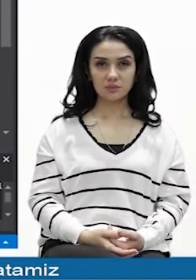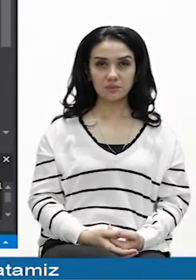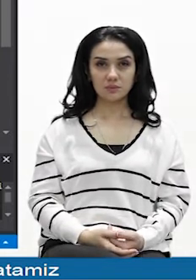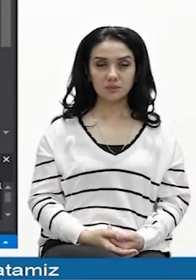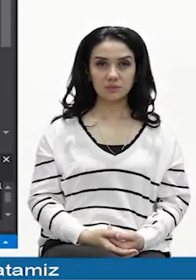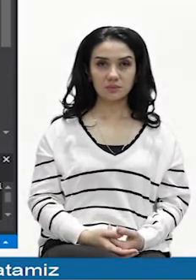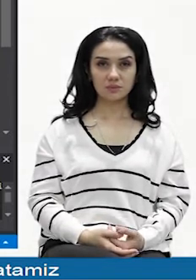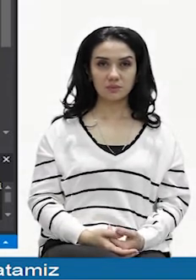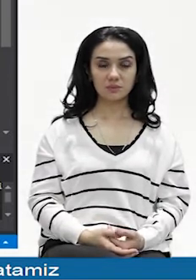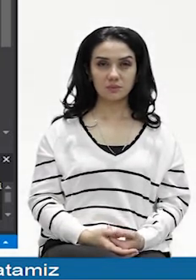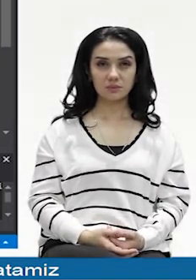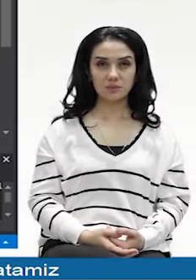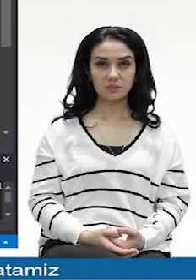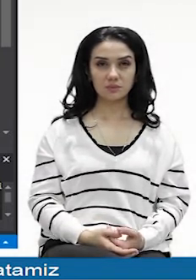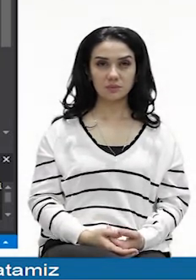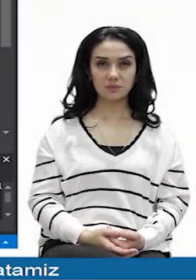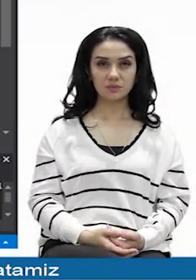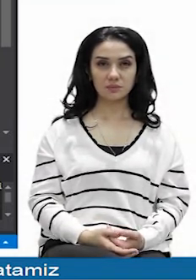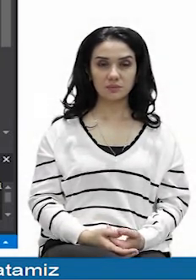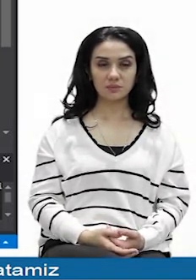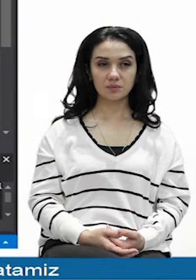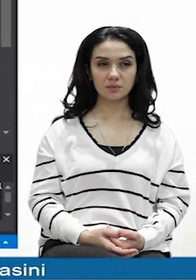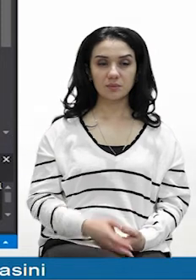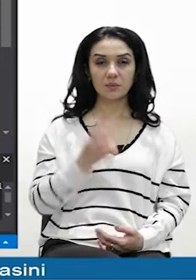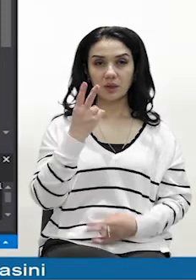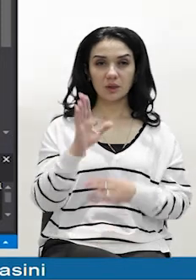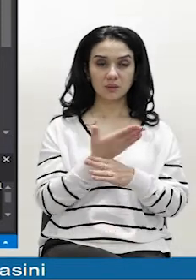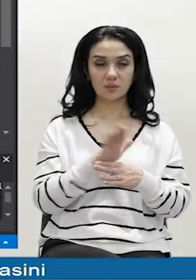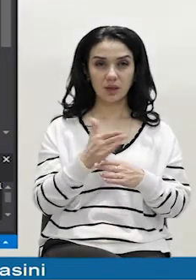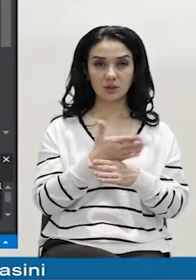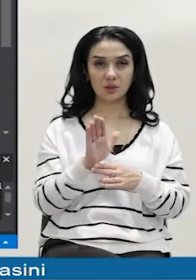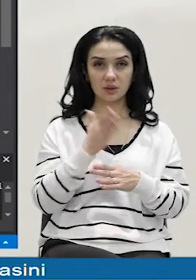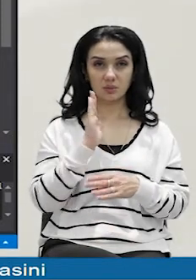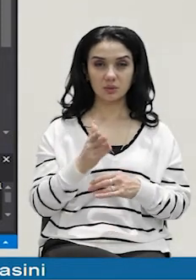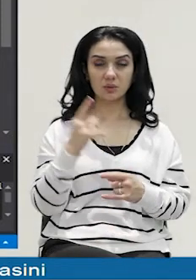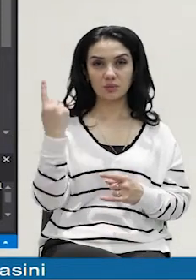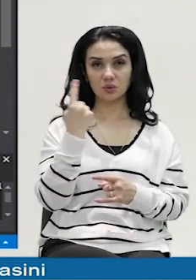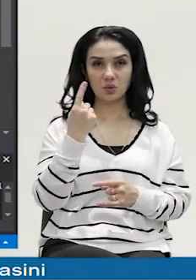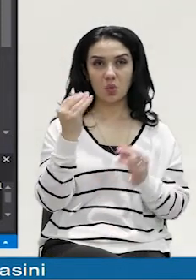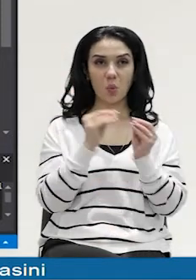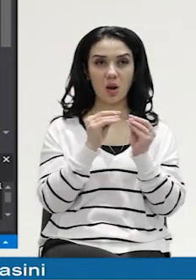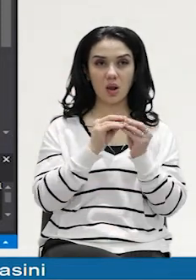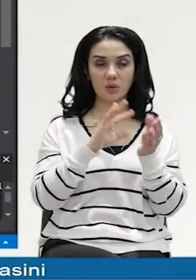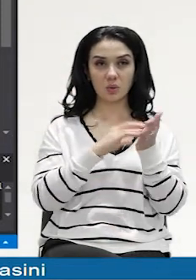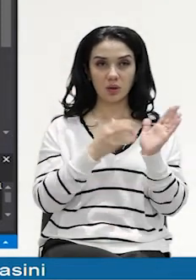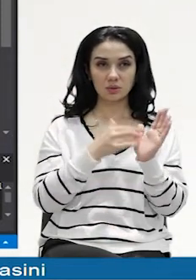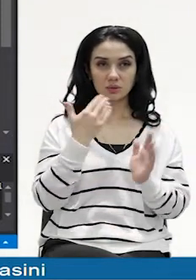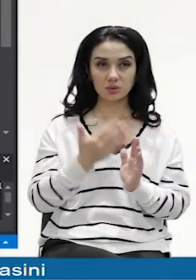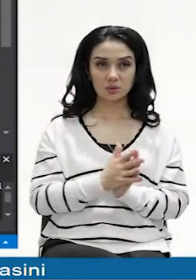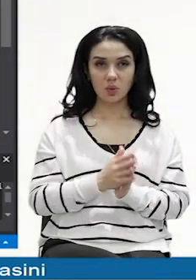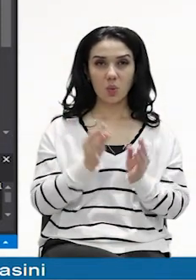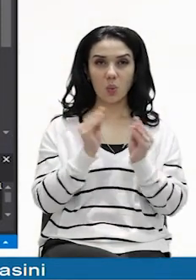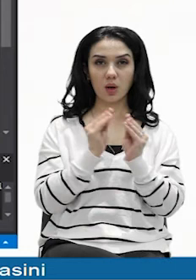murojaat qilamiz. Uning uchun birinchi uni ikki qismga ajratamiz sonni. İki qismga ajratamiz. Birinchi qism o'nlar xonasi, ya'ni